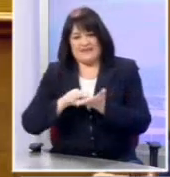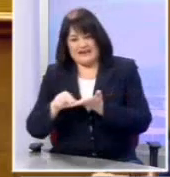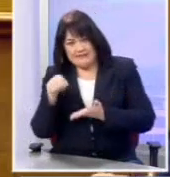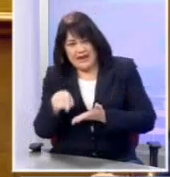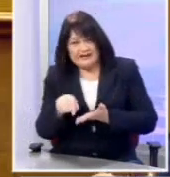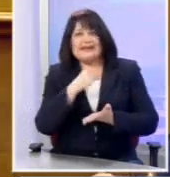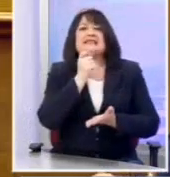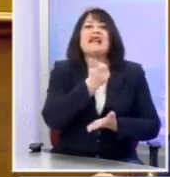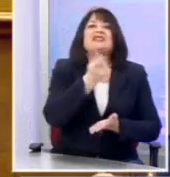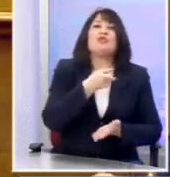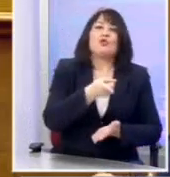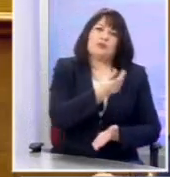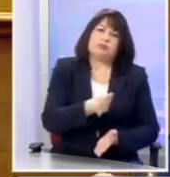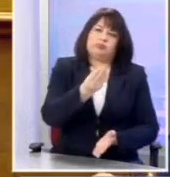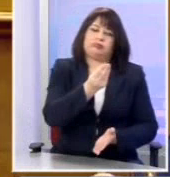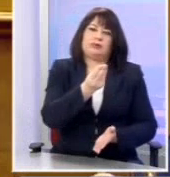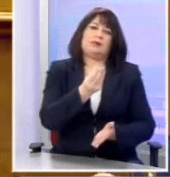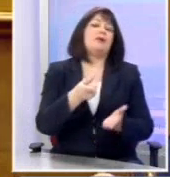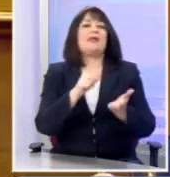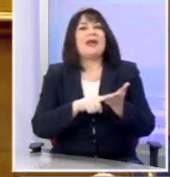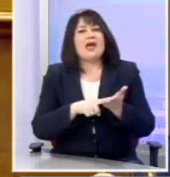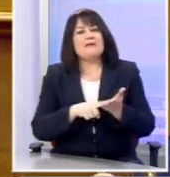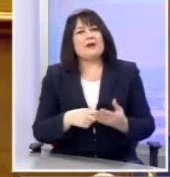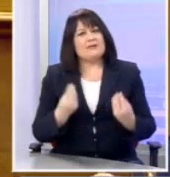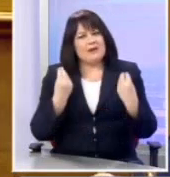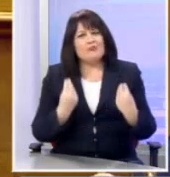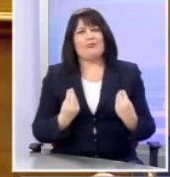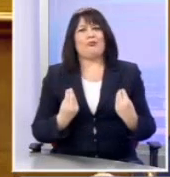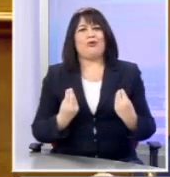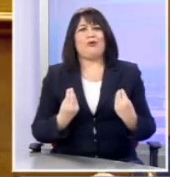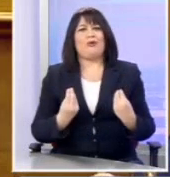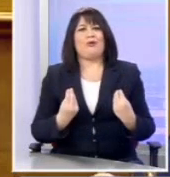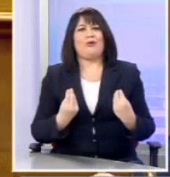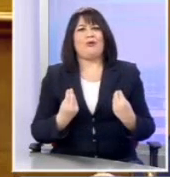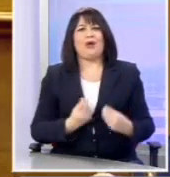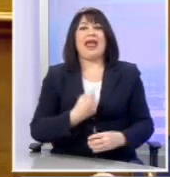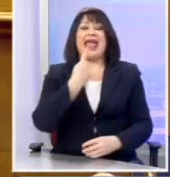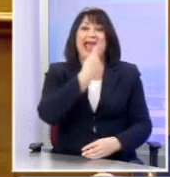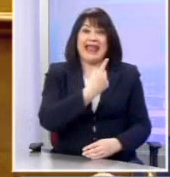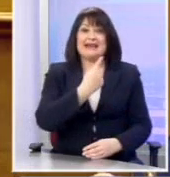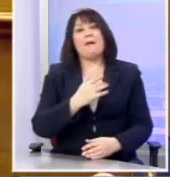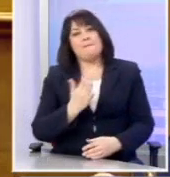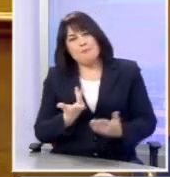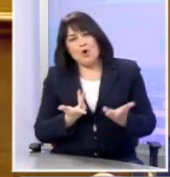βιώσιμο θα έπρεπε να είναι κατά τις πιο αισιόδοξες εκτιμήσεις 1:2,1.